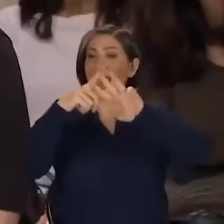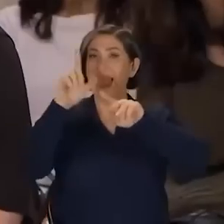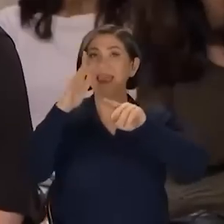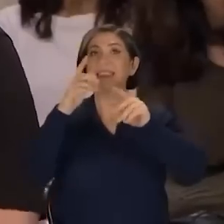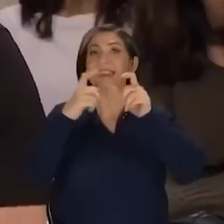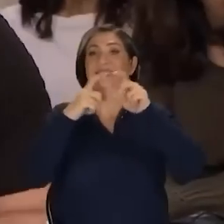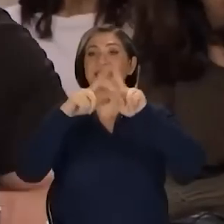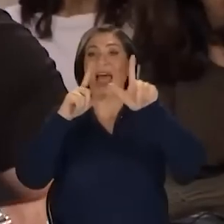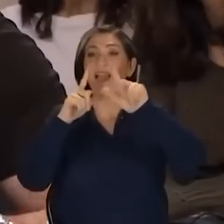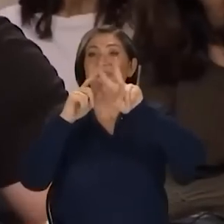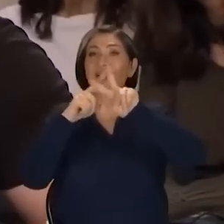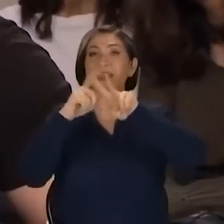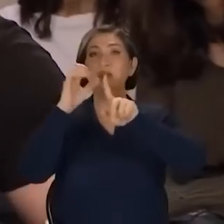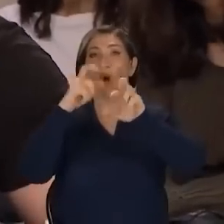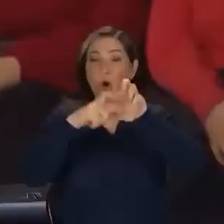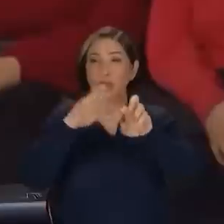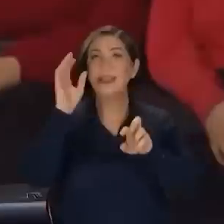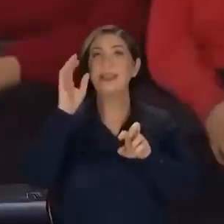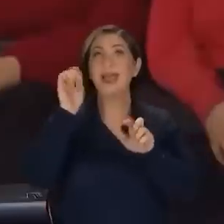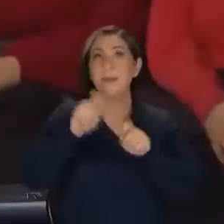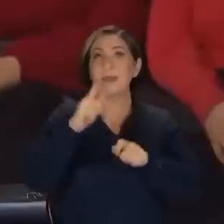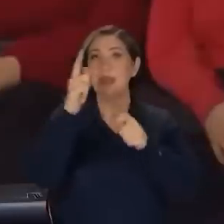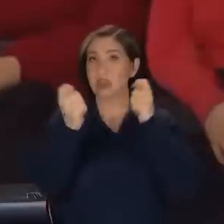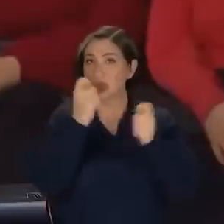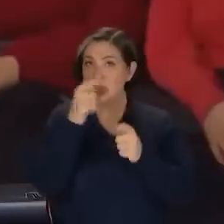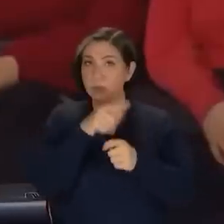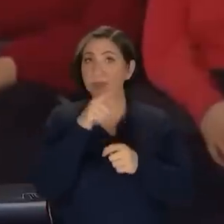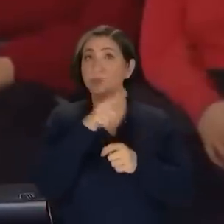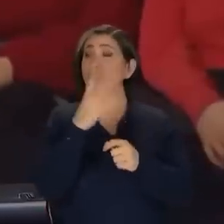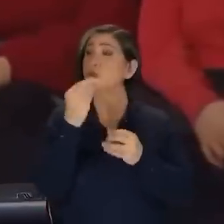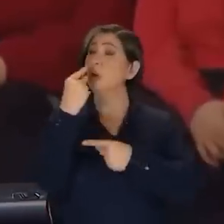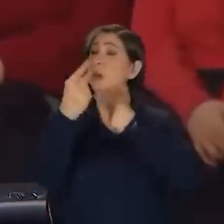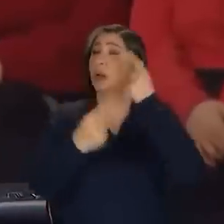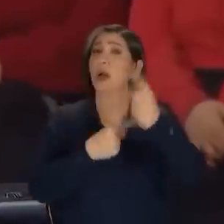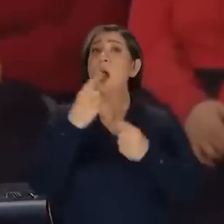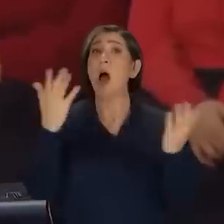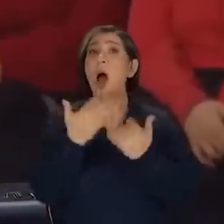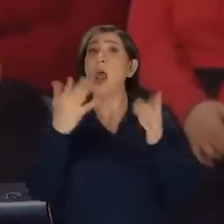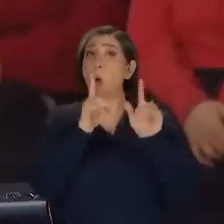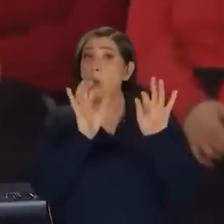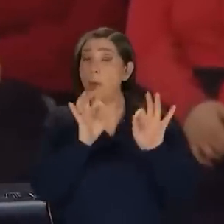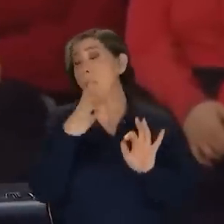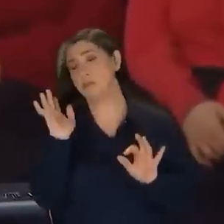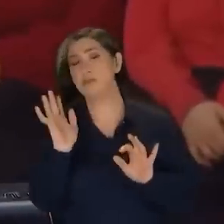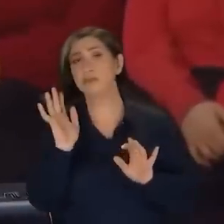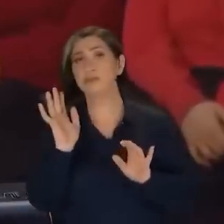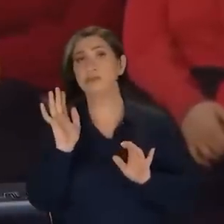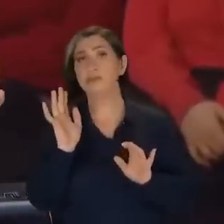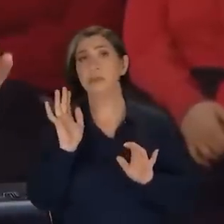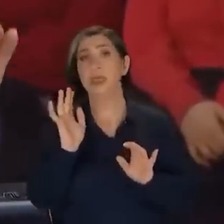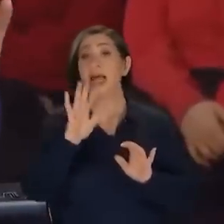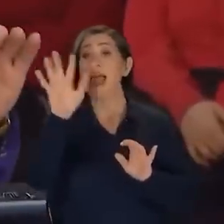Salvador dali'ler beraber yaptıkları bir iş O çok söylenir Yani hala öyle midir bilmiyorum